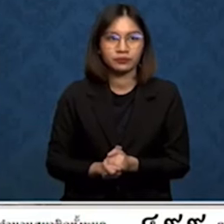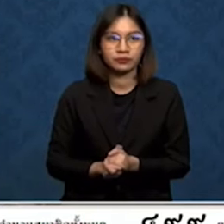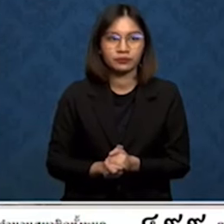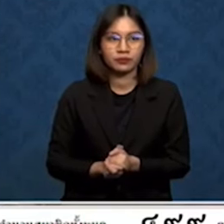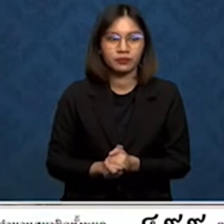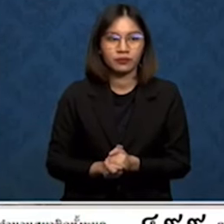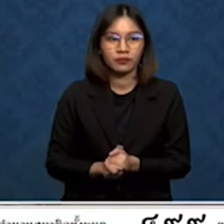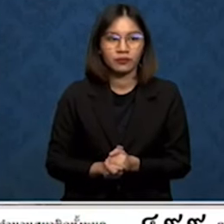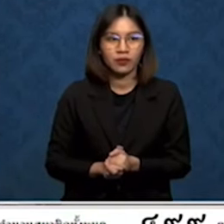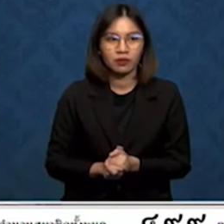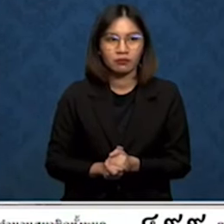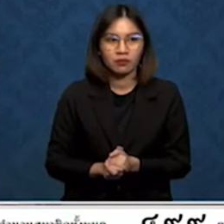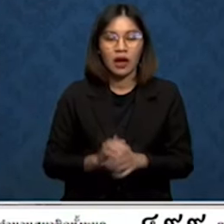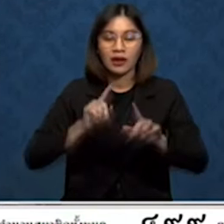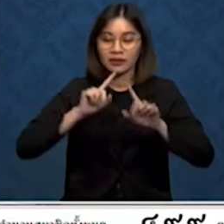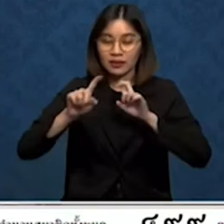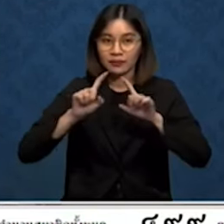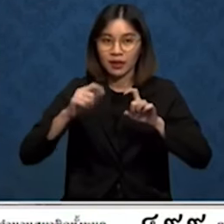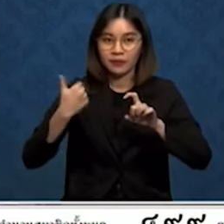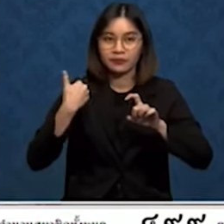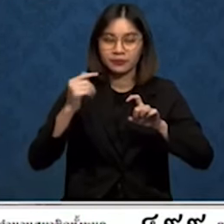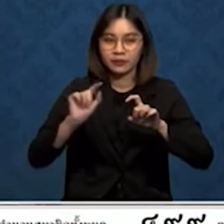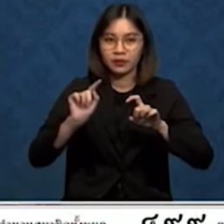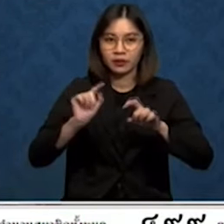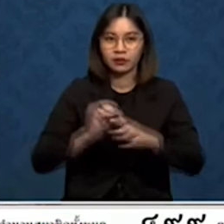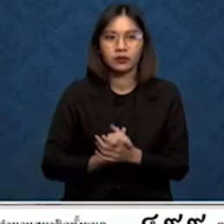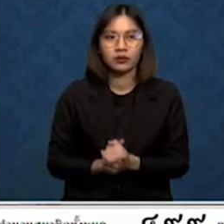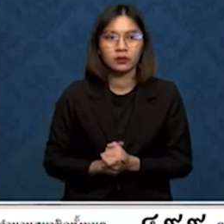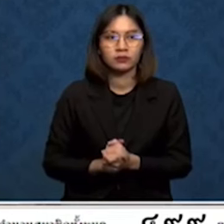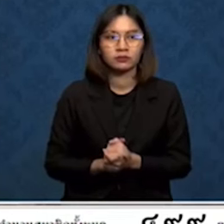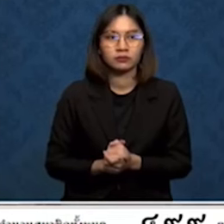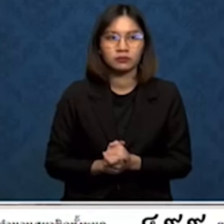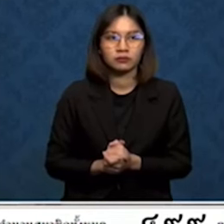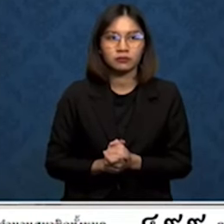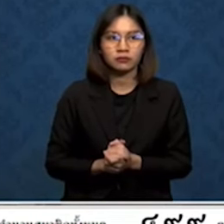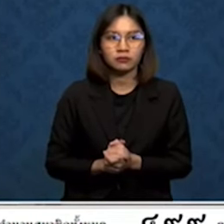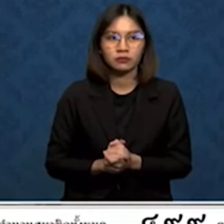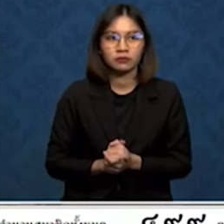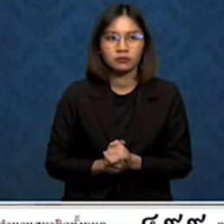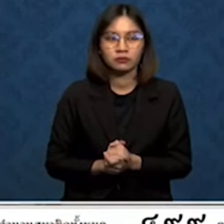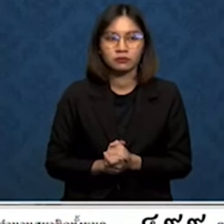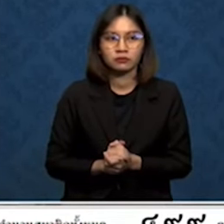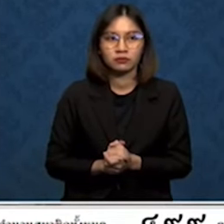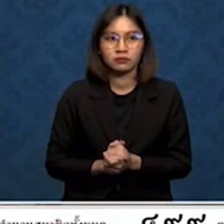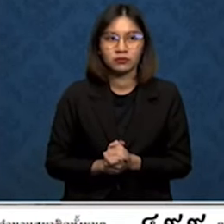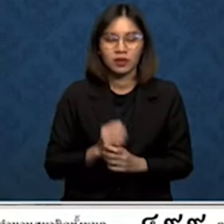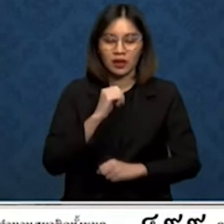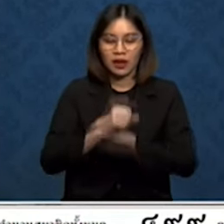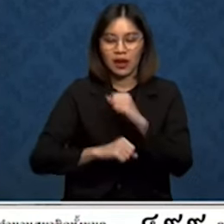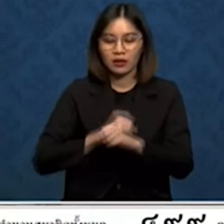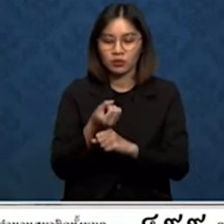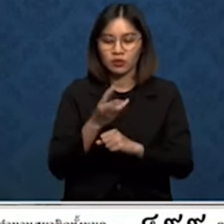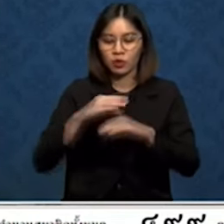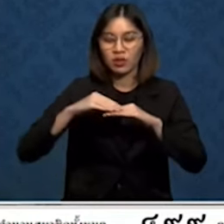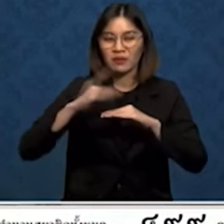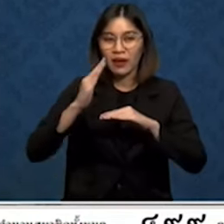มีคนถามว่าและทำไมต้องแจกอายุ 16 ขึ้ไป